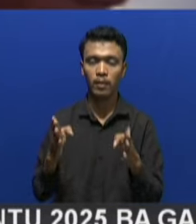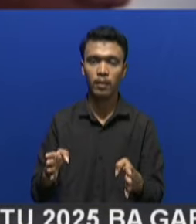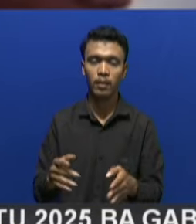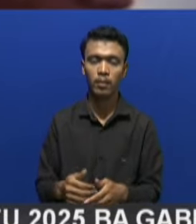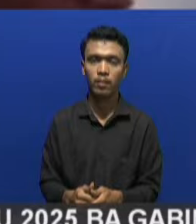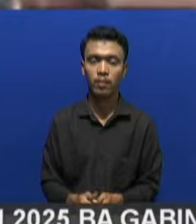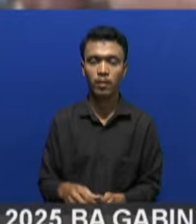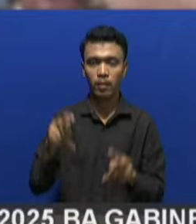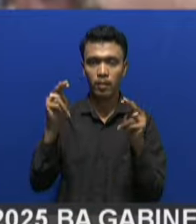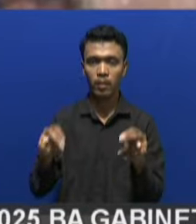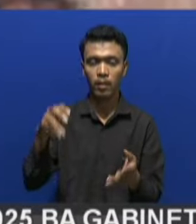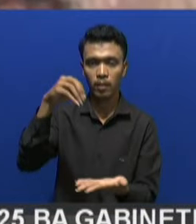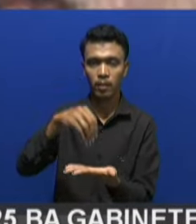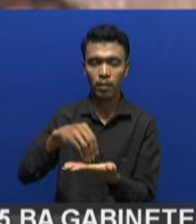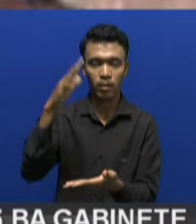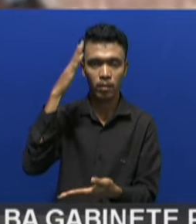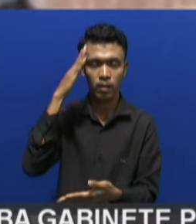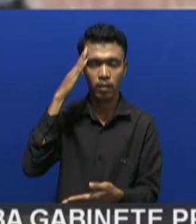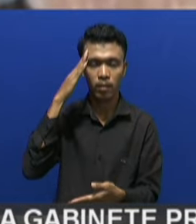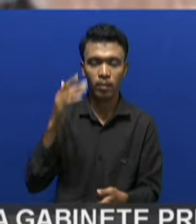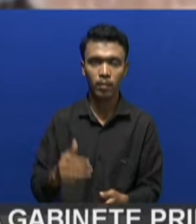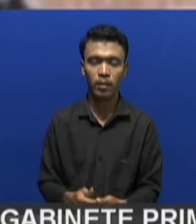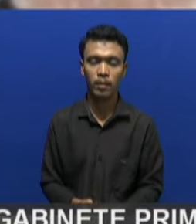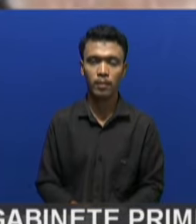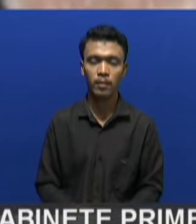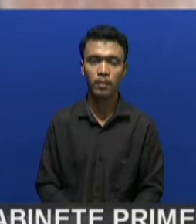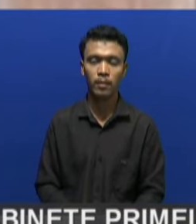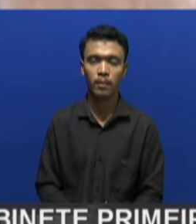uno. Lo scala, all'inzovin sera.